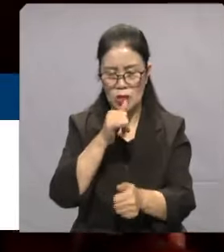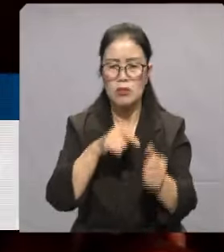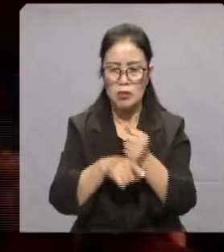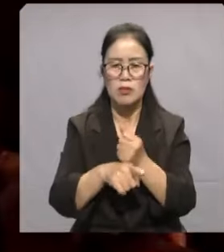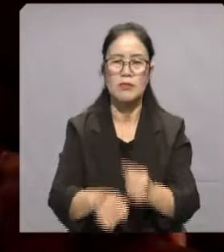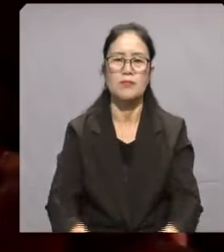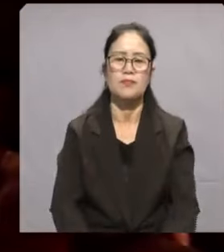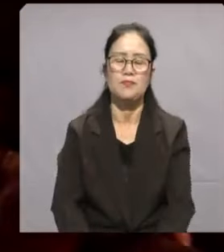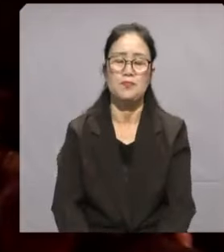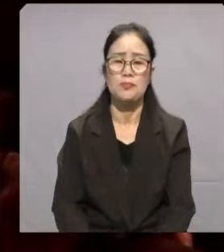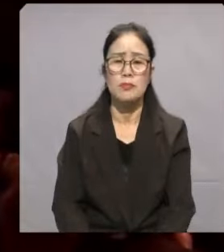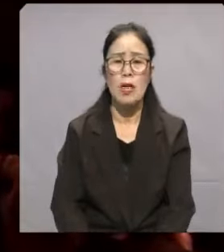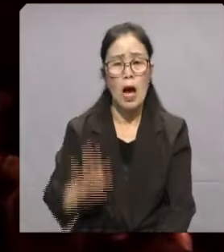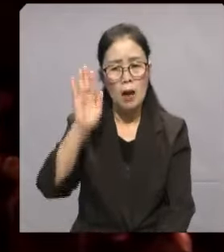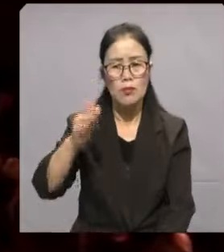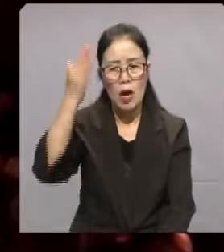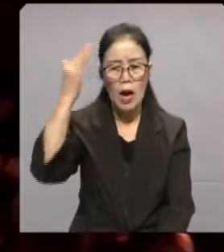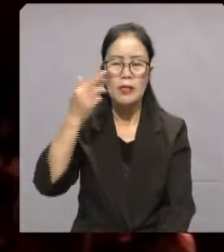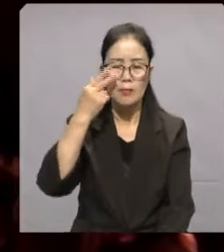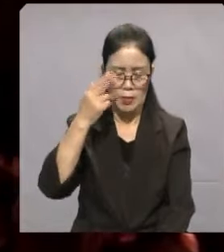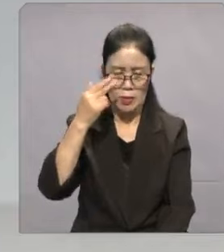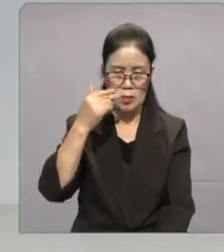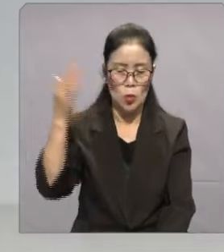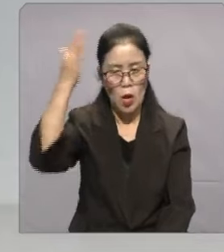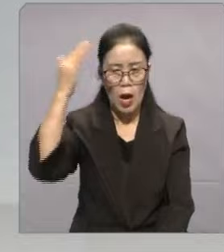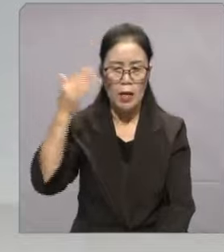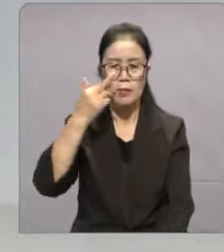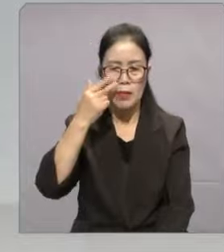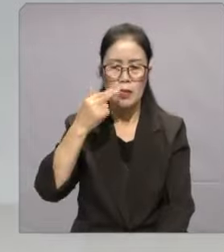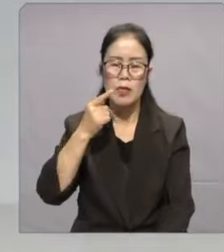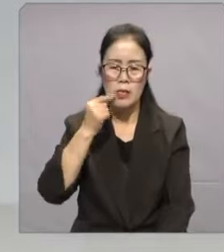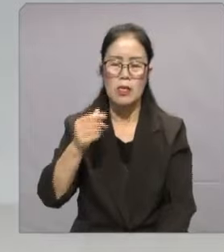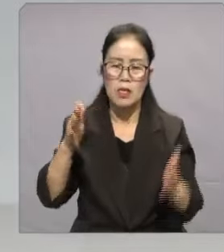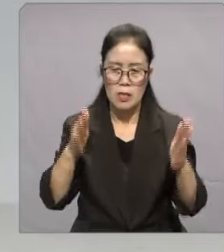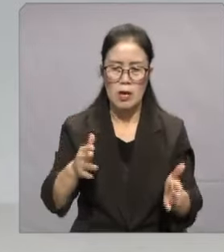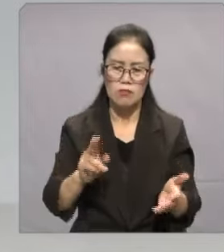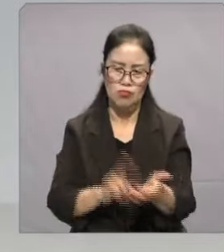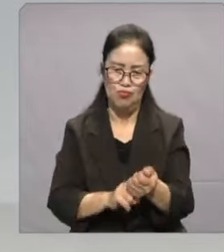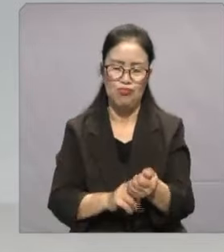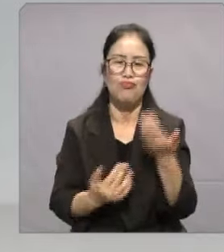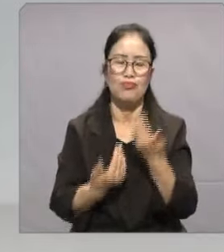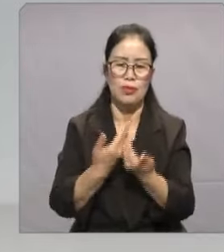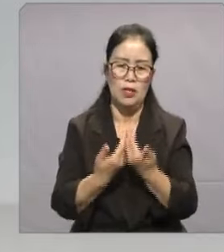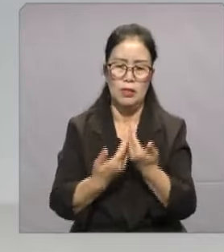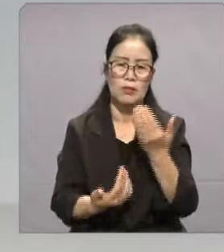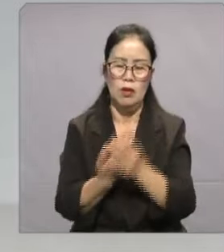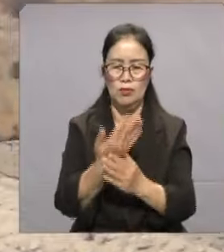것이고요. 이는 향후 한미 나아가 한미일 간 잠재적 갈등 요인으로 작용할 공산이